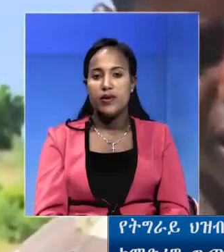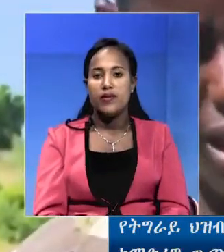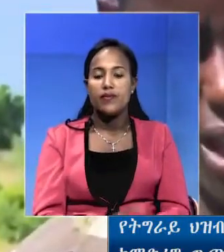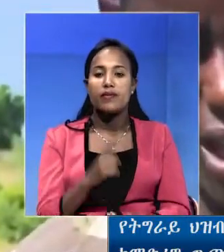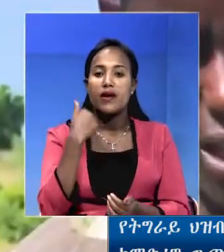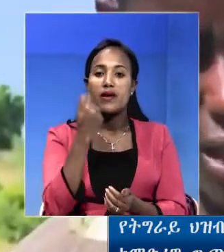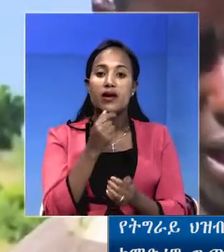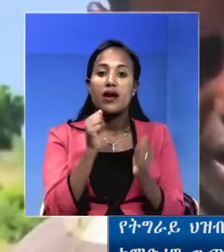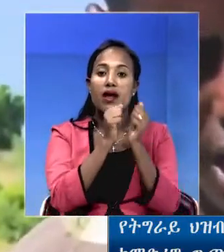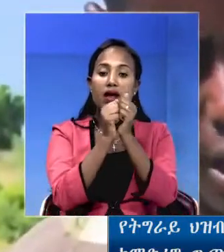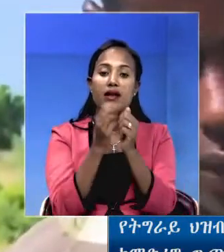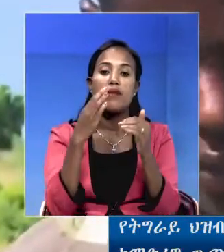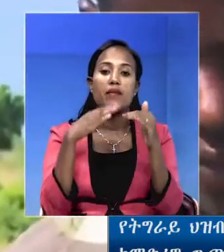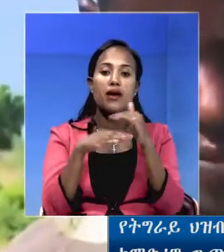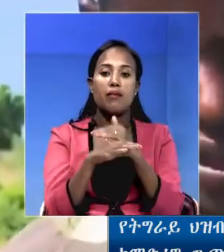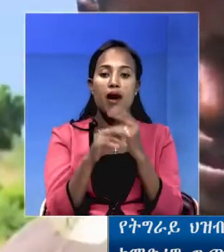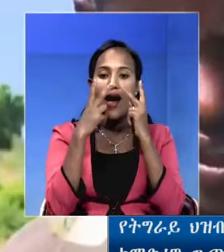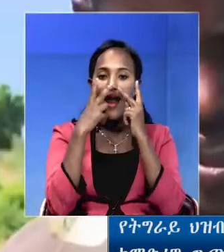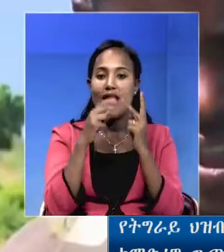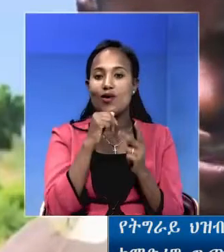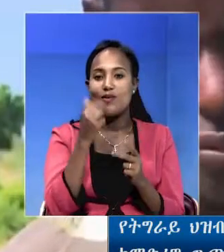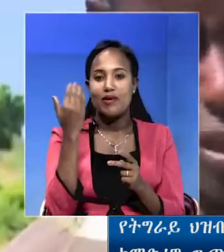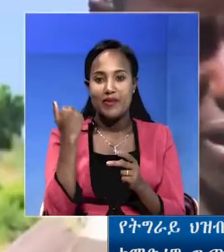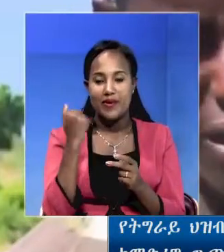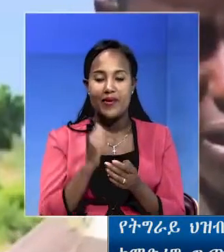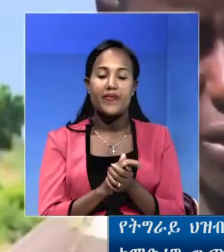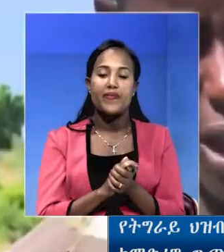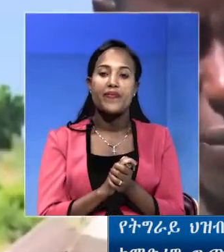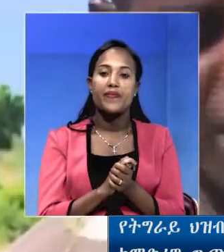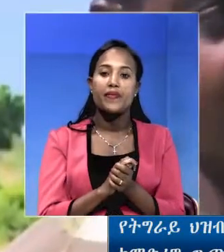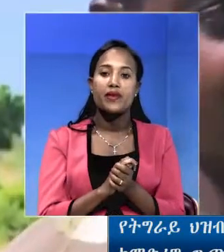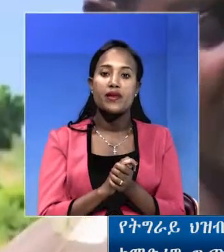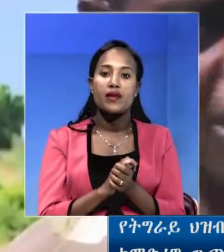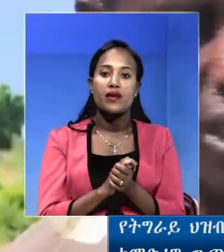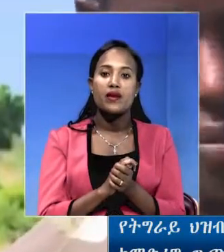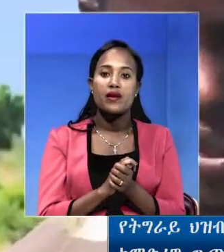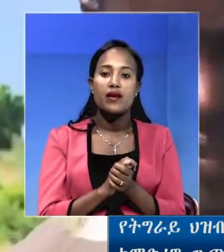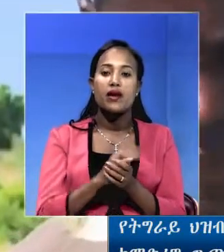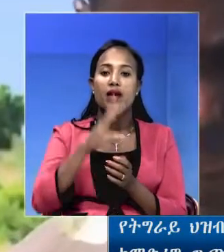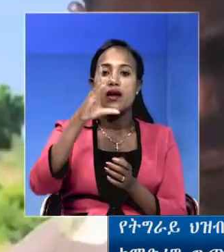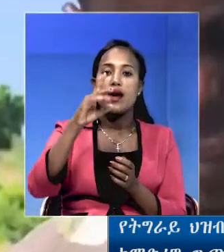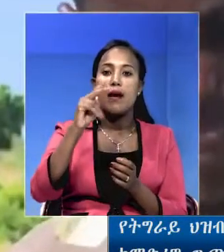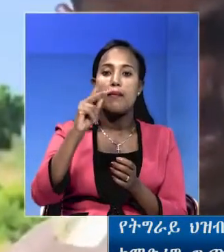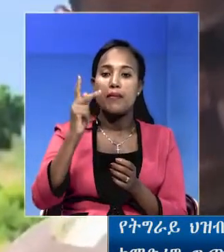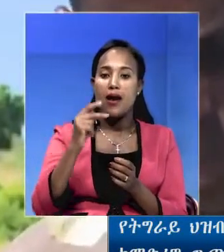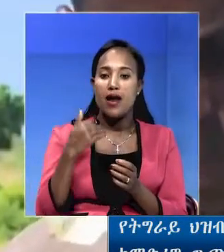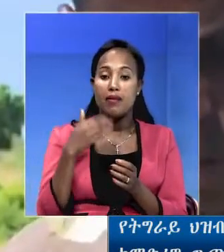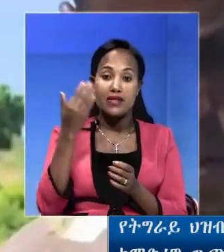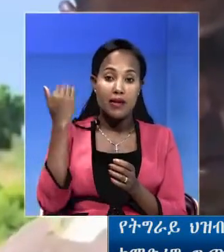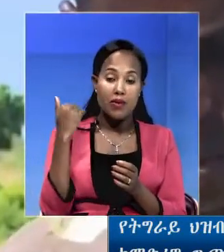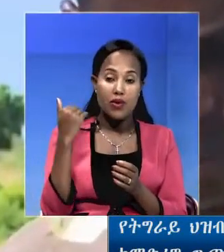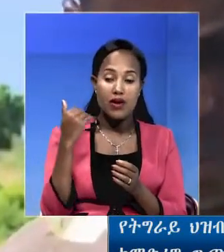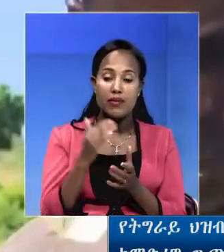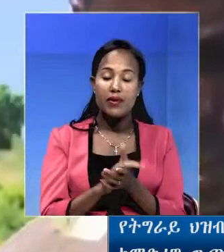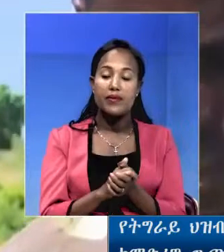የምትኮስ አላየሁትም ነበር። ቤት ካምቢ አለ በዚህ ጋር